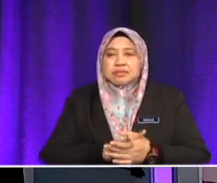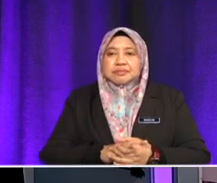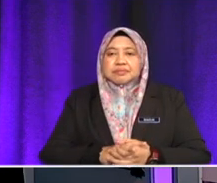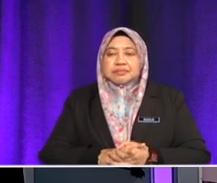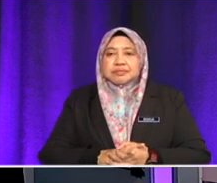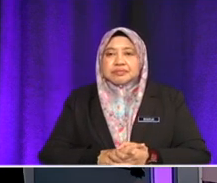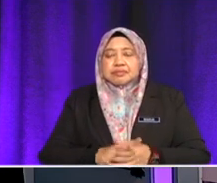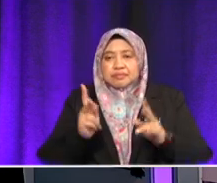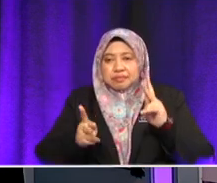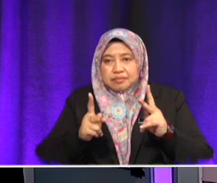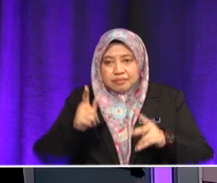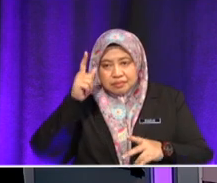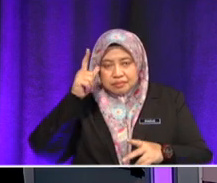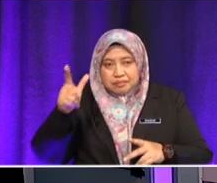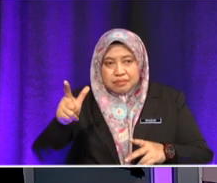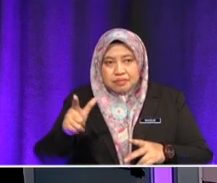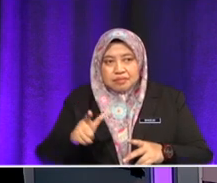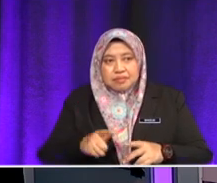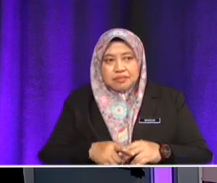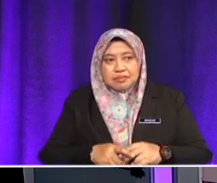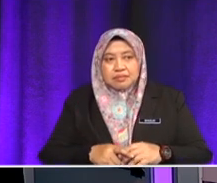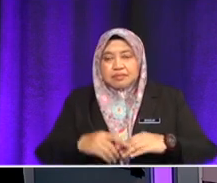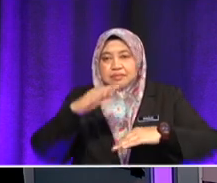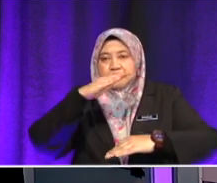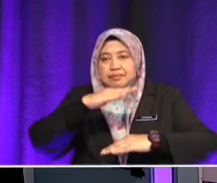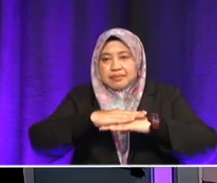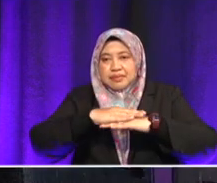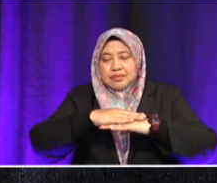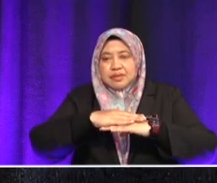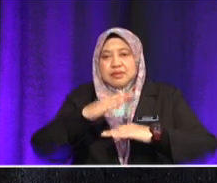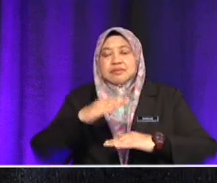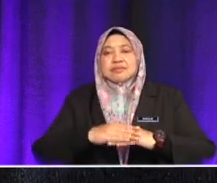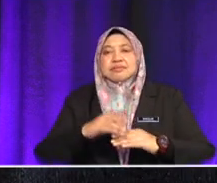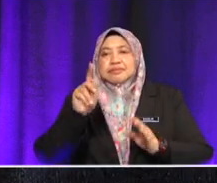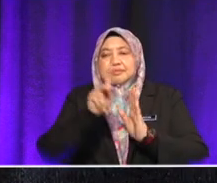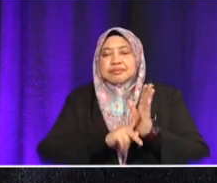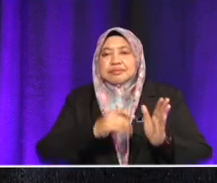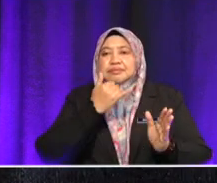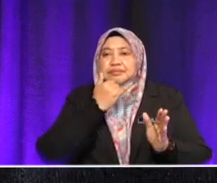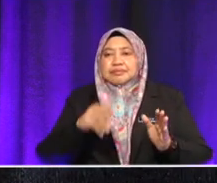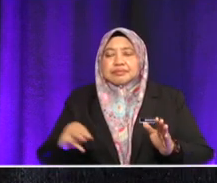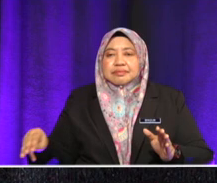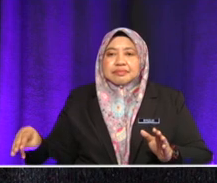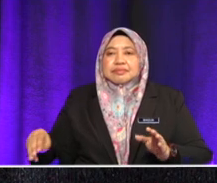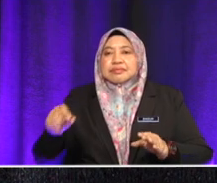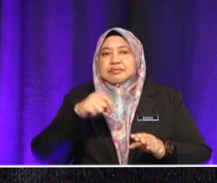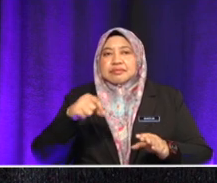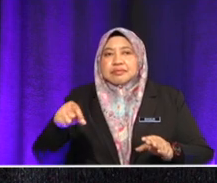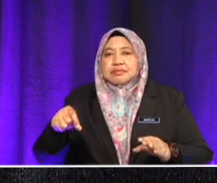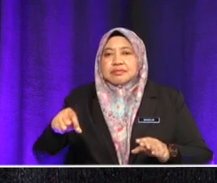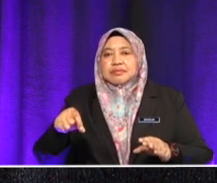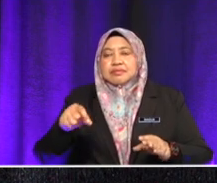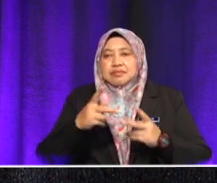kalau dilihat minum kesalahannya dia murid-murid ini menulis peregangan dalam